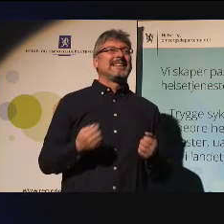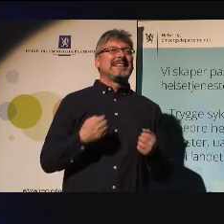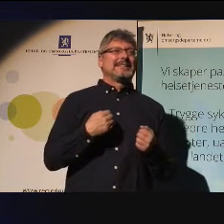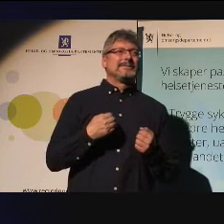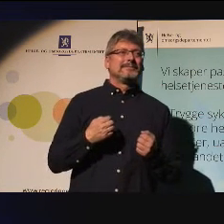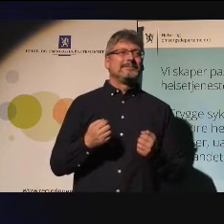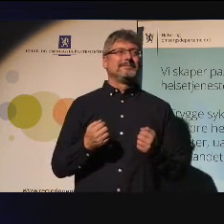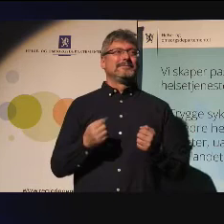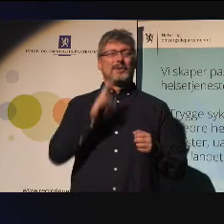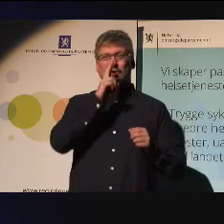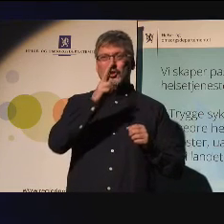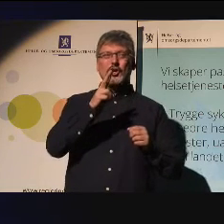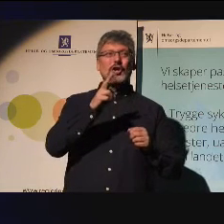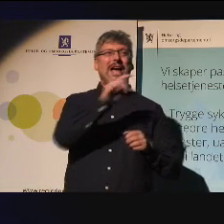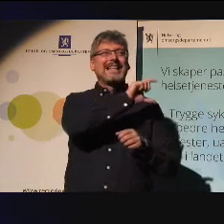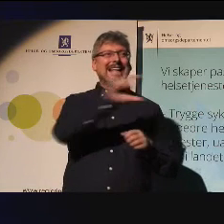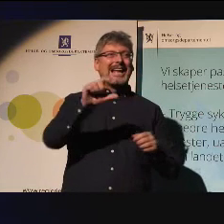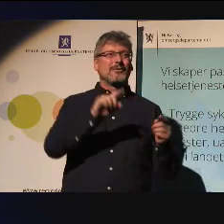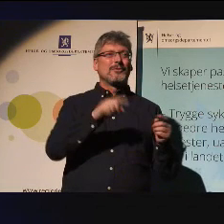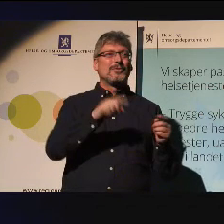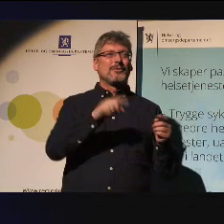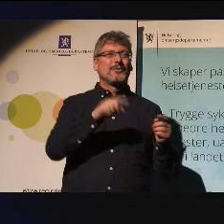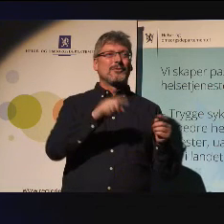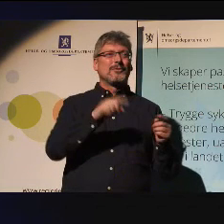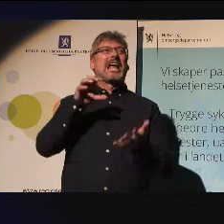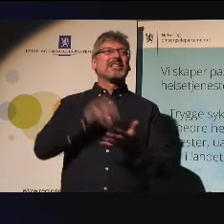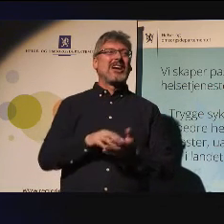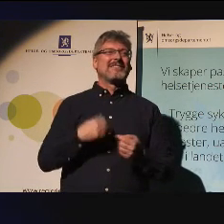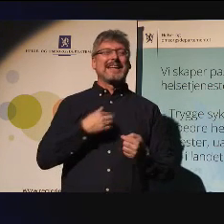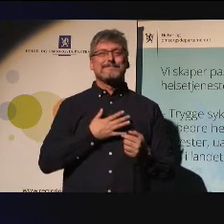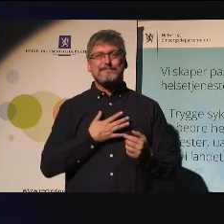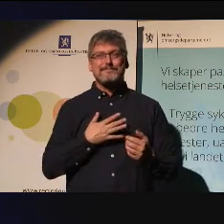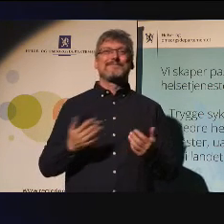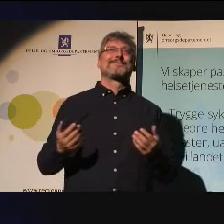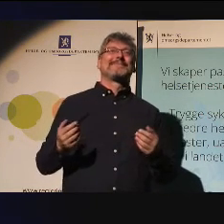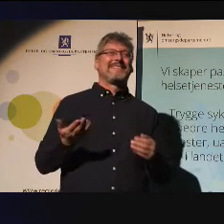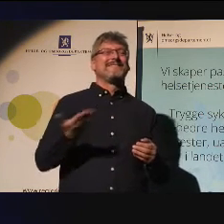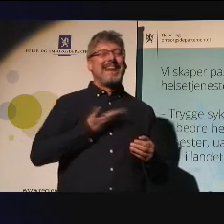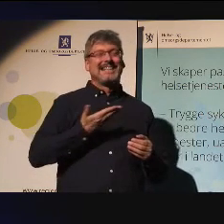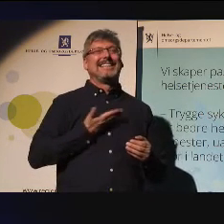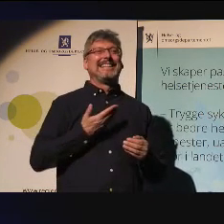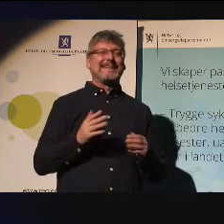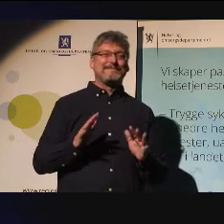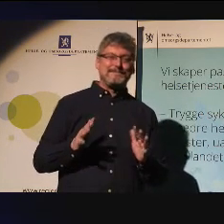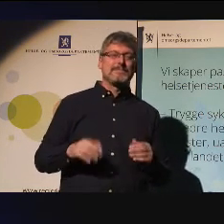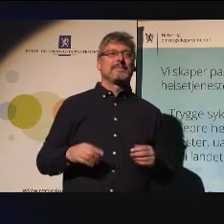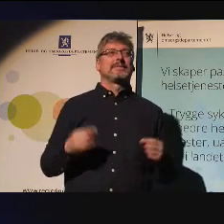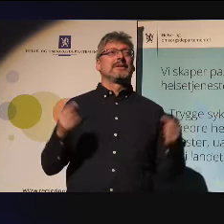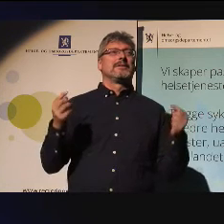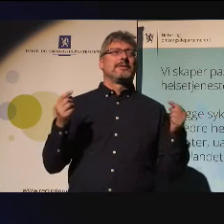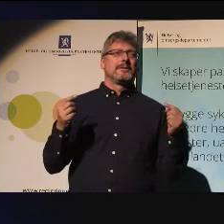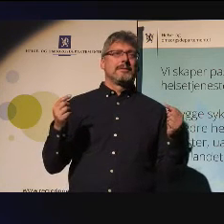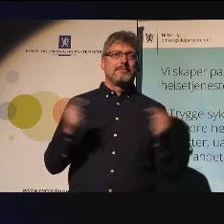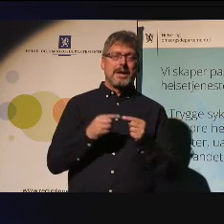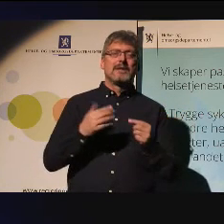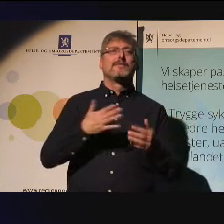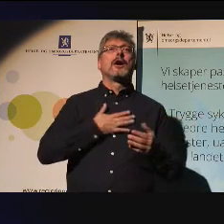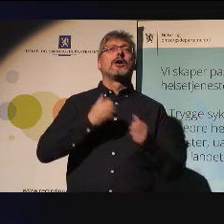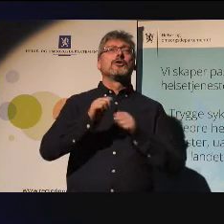nye direktorater og nye stillinger i staten. Veldig langt inne. Men vi hadde et stort